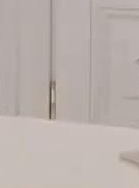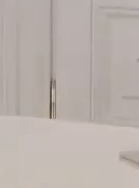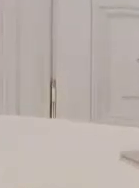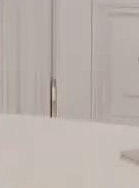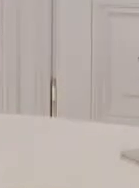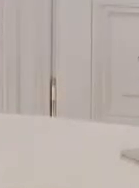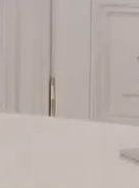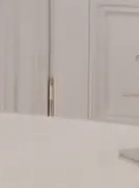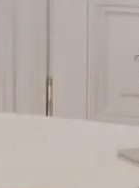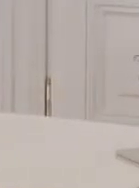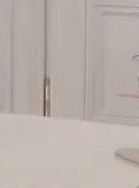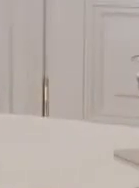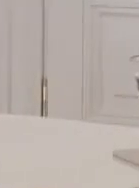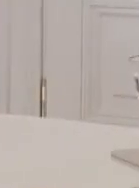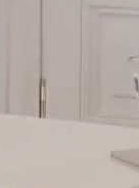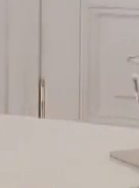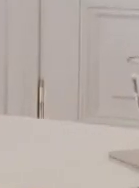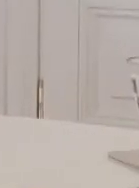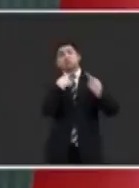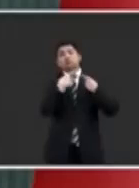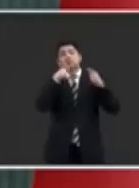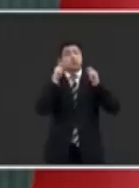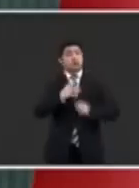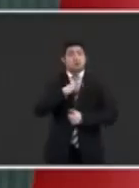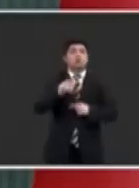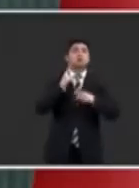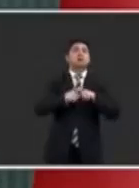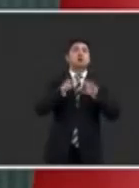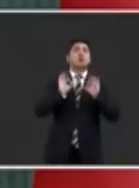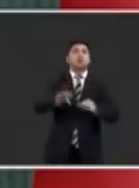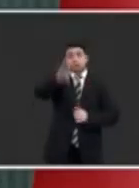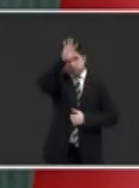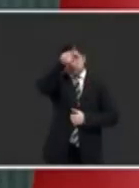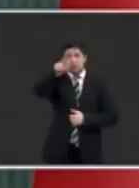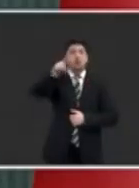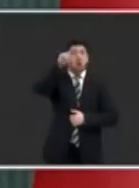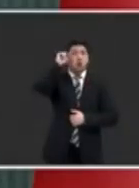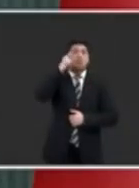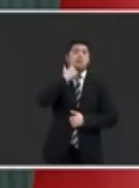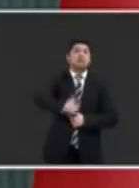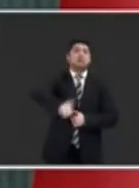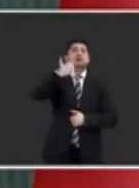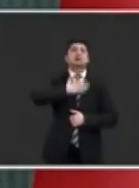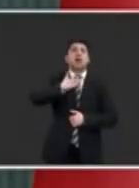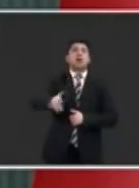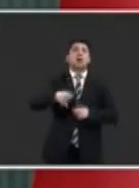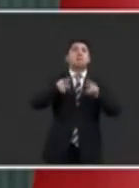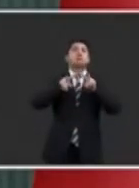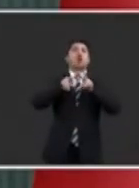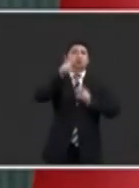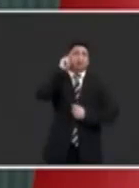τη συνάντησή του με τον Κυριάκο Μητσοτάκη ο Τούρκος Πρόεδρος. Pazar günü İstanbul'da Yunanistan Başbakanı Sayın Mitsotakis